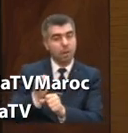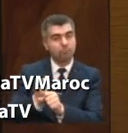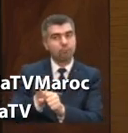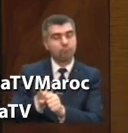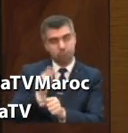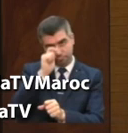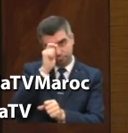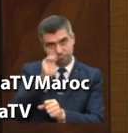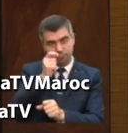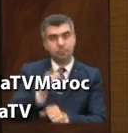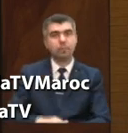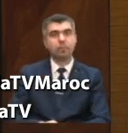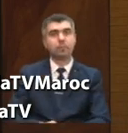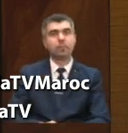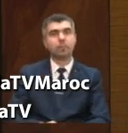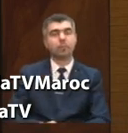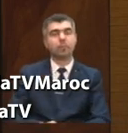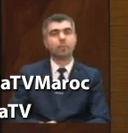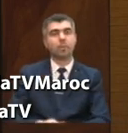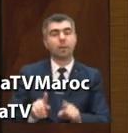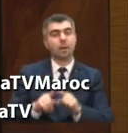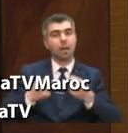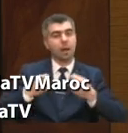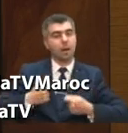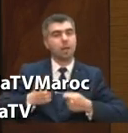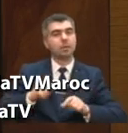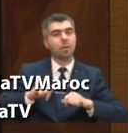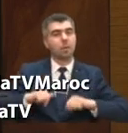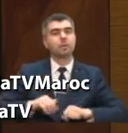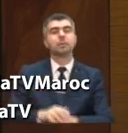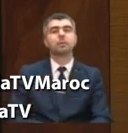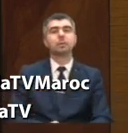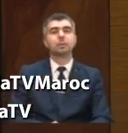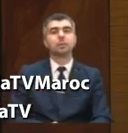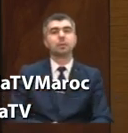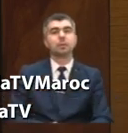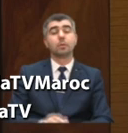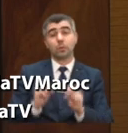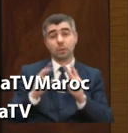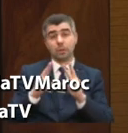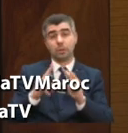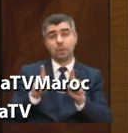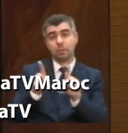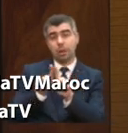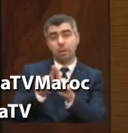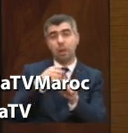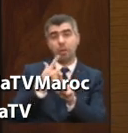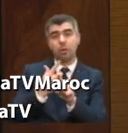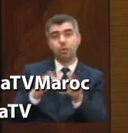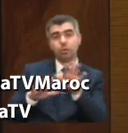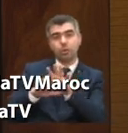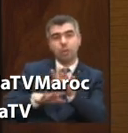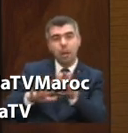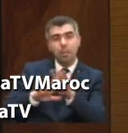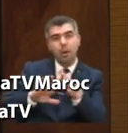بعمل ميداني مهم. السيد الرئيس، السيد الوزير، أكيد أن تداعيات هذه الأزمة على المستوى الاقتصادي والاجتماعي